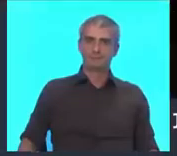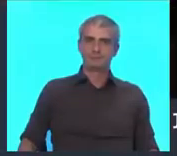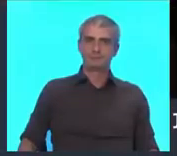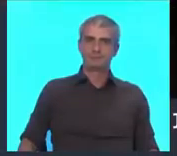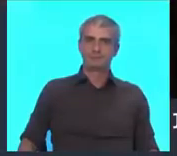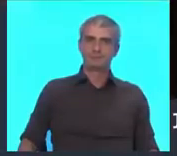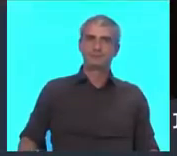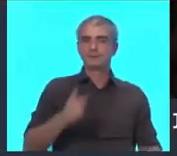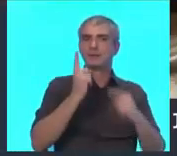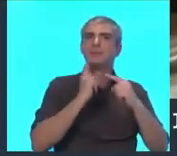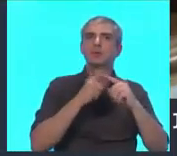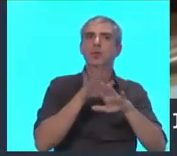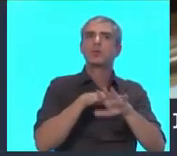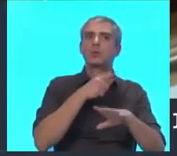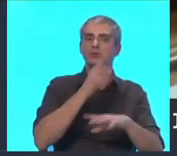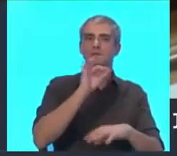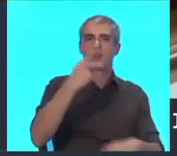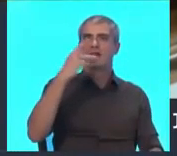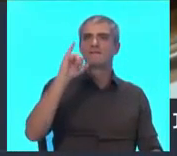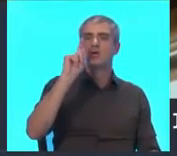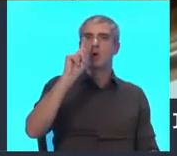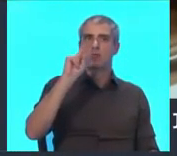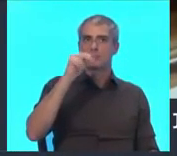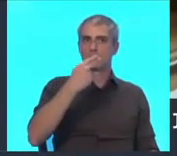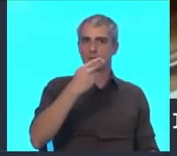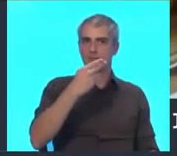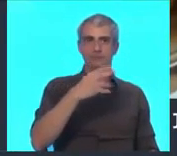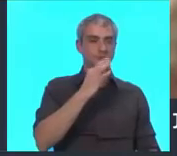זאת בדיוק הייתה התחושה של פיונה. מגיל